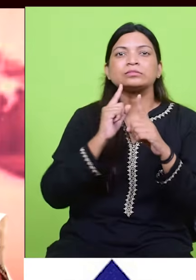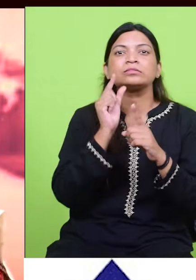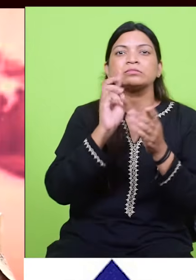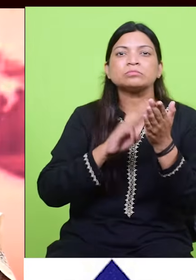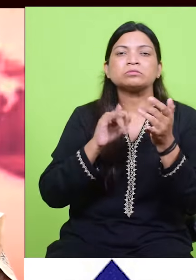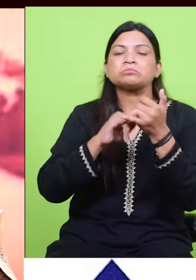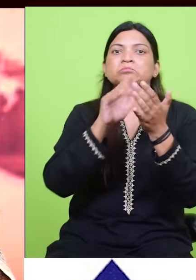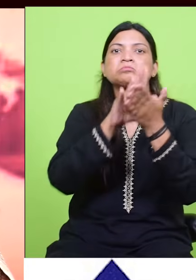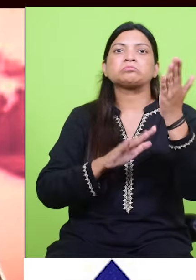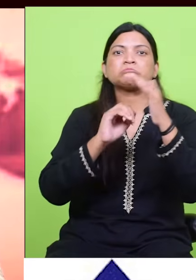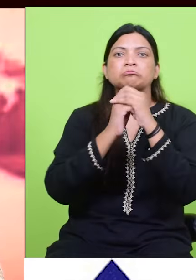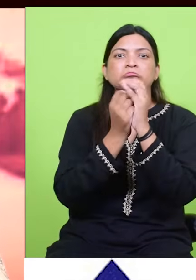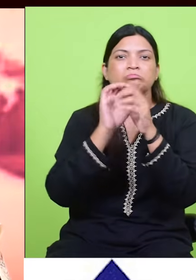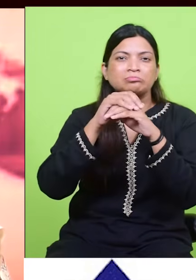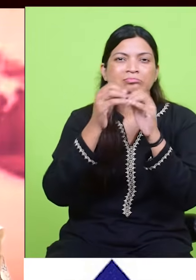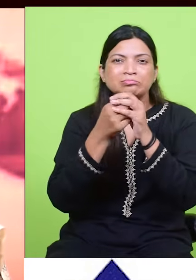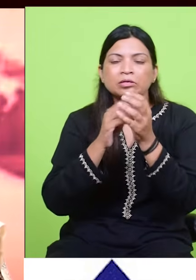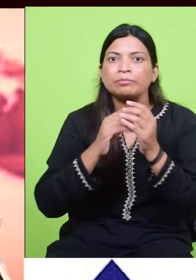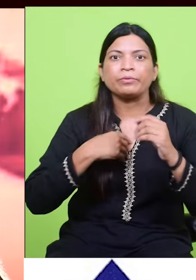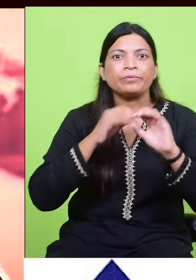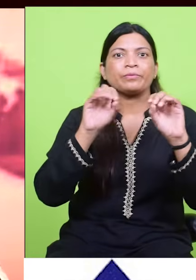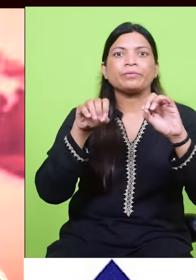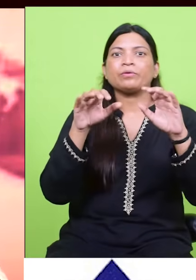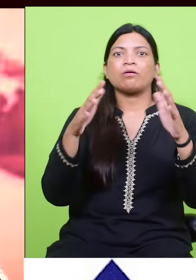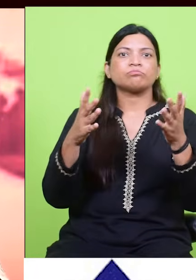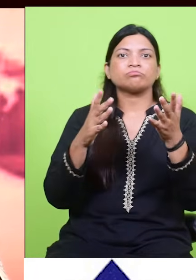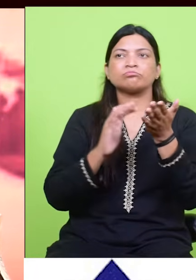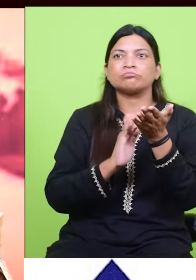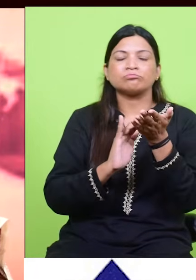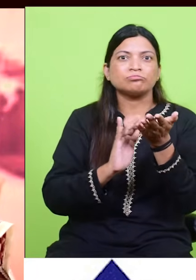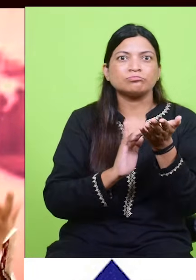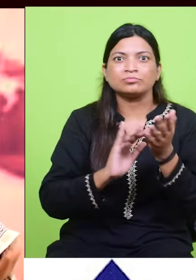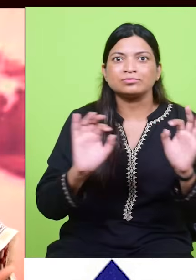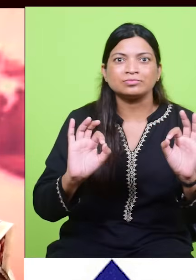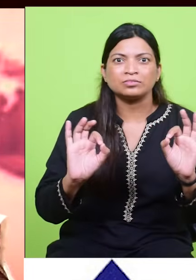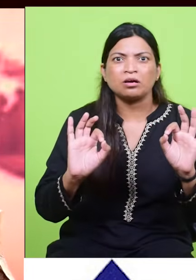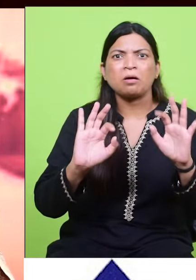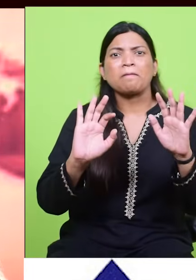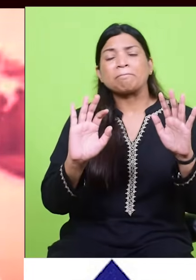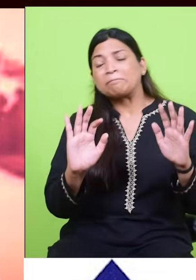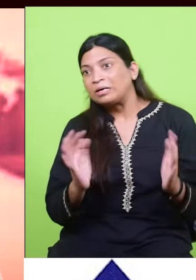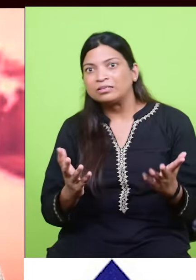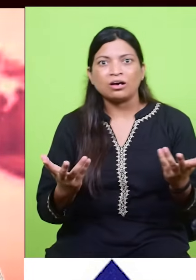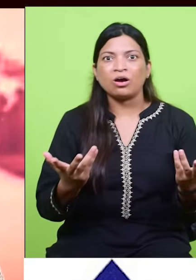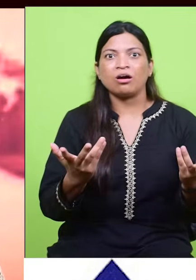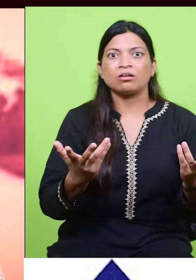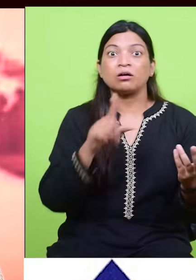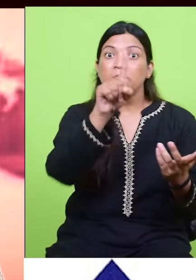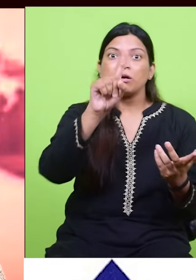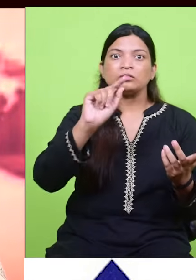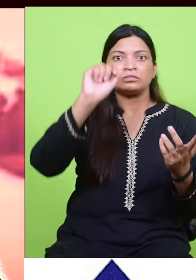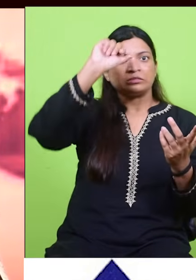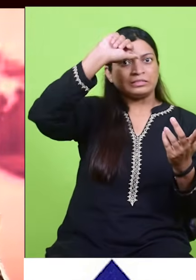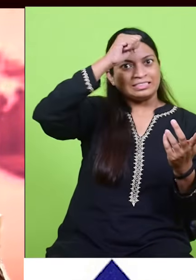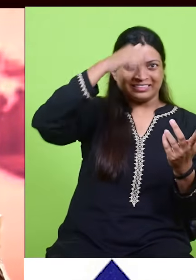क्योंकि ठीक है, नो डाउट अभी आपसे मैं इंग्लिश मीडियम में पढ़ती हूँ, बट मैं हिंदी की बुक्स से पढ़ के भी इंग्लिश मीडियम में एग्जाम दे सकती